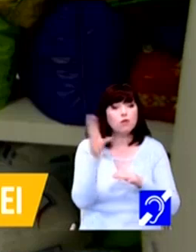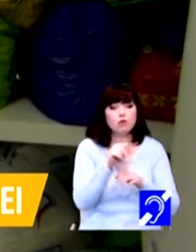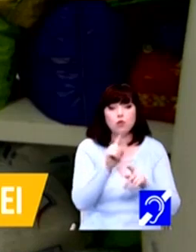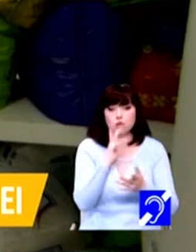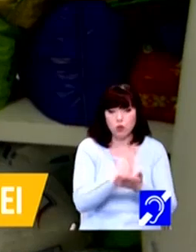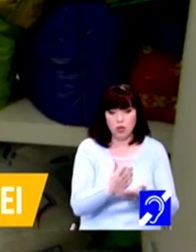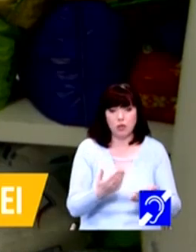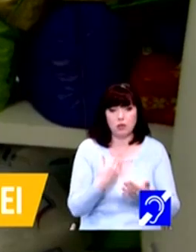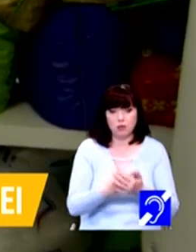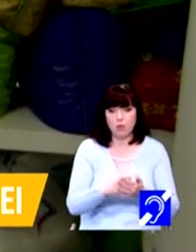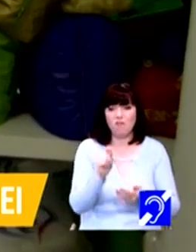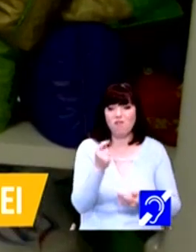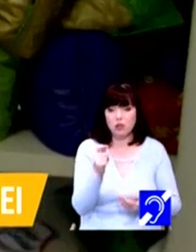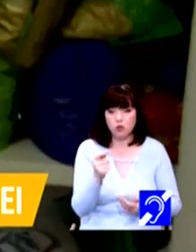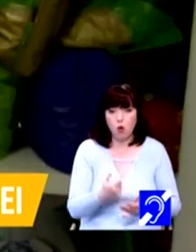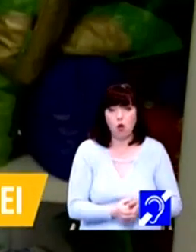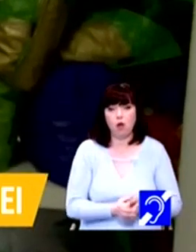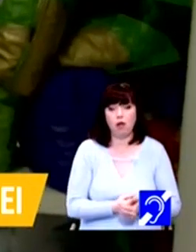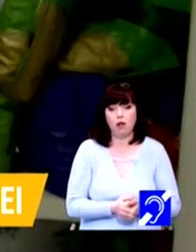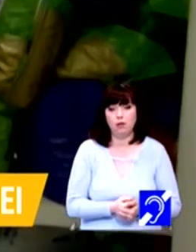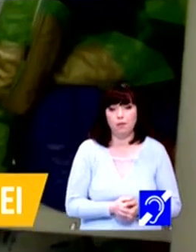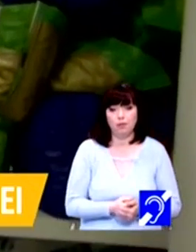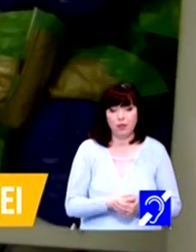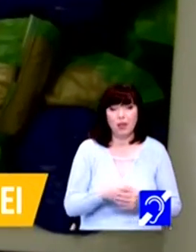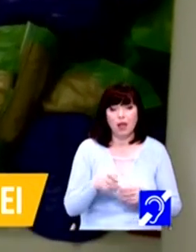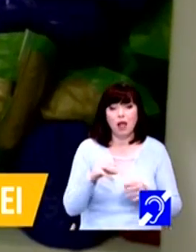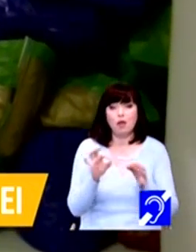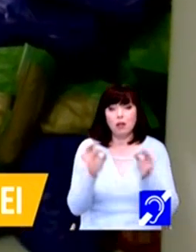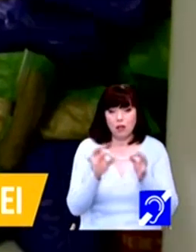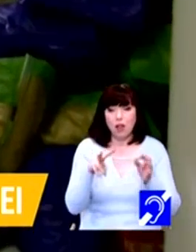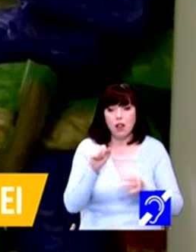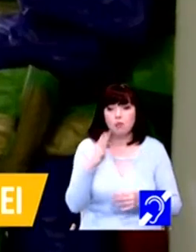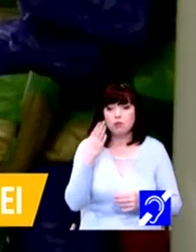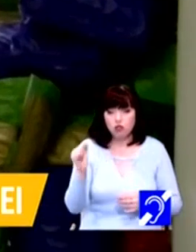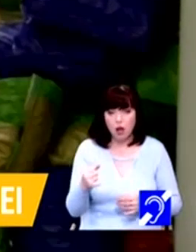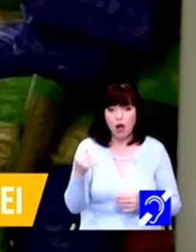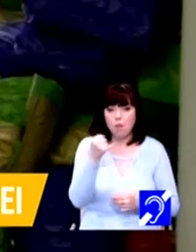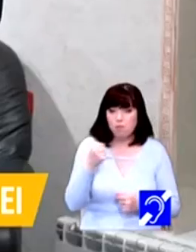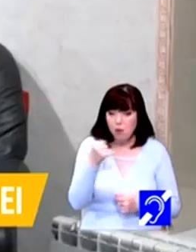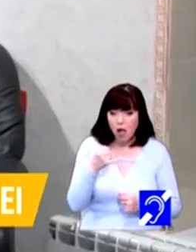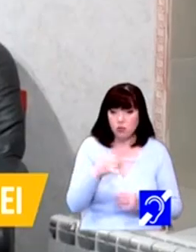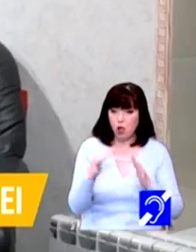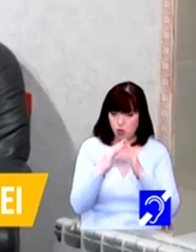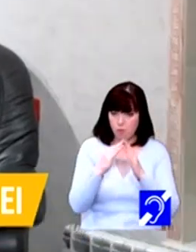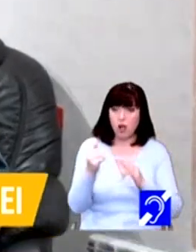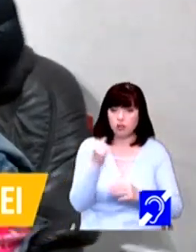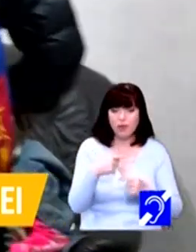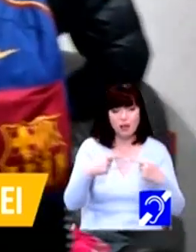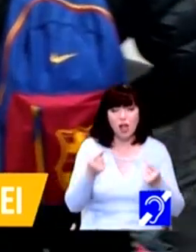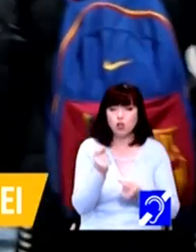cu fasole, cu tăiței, cu ulei, ulei de casă, diferite